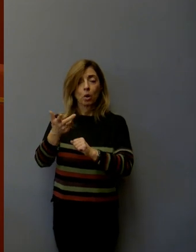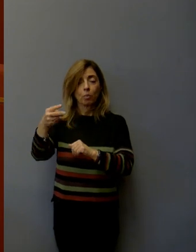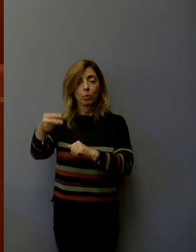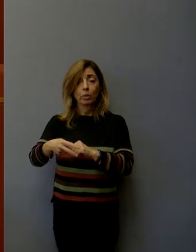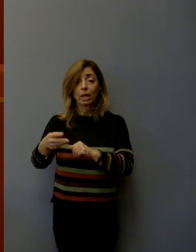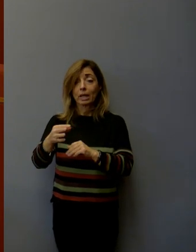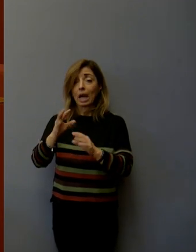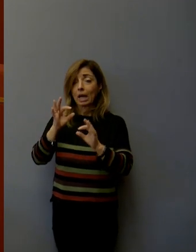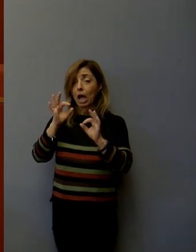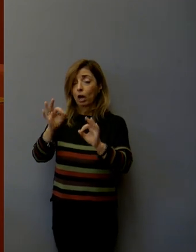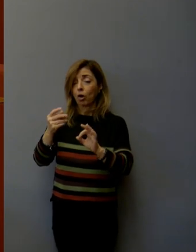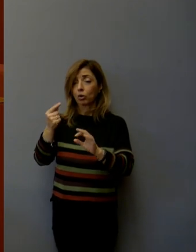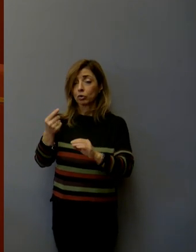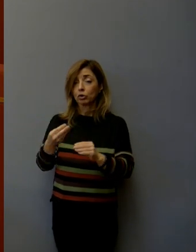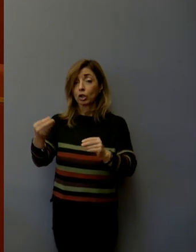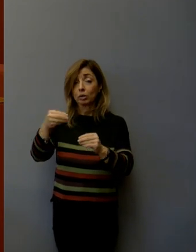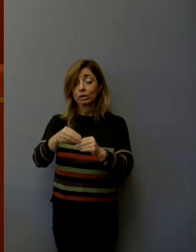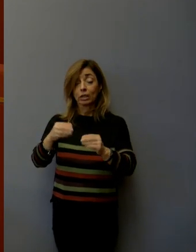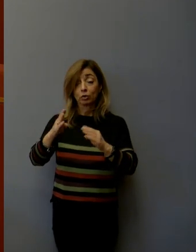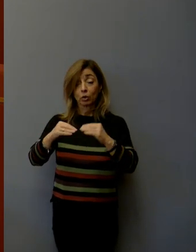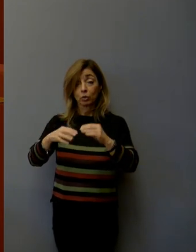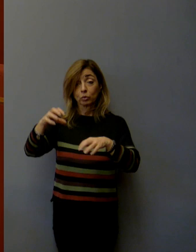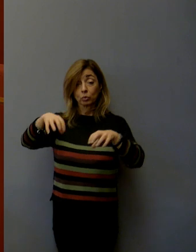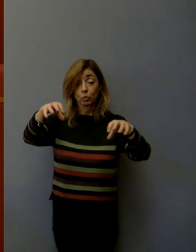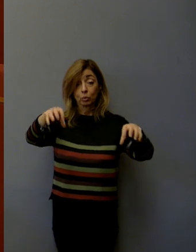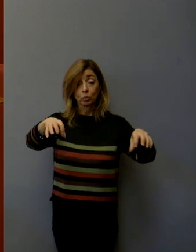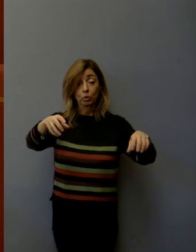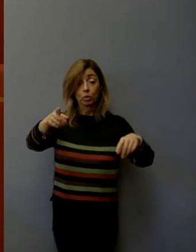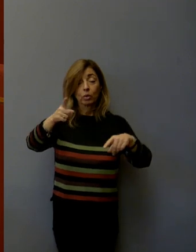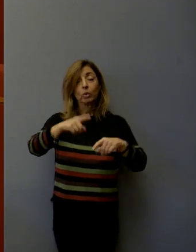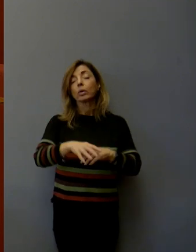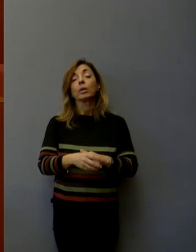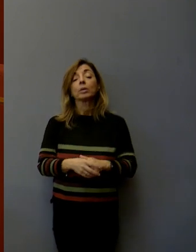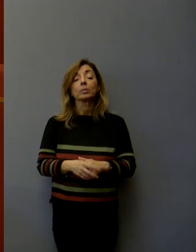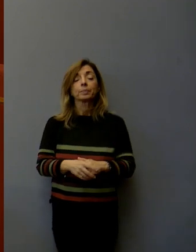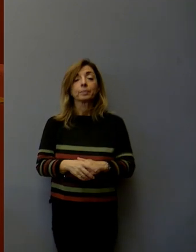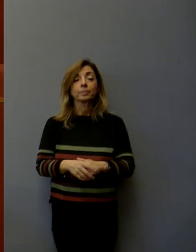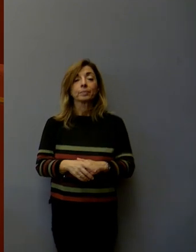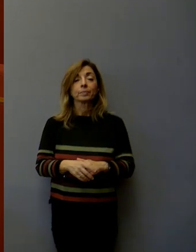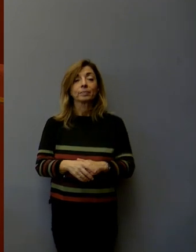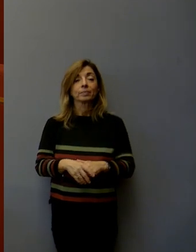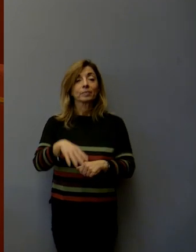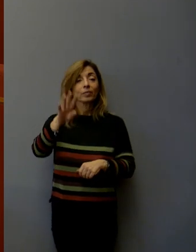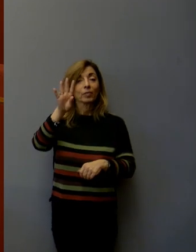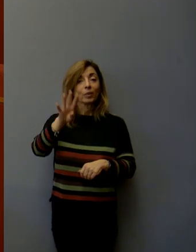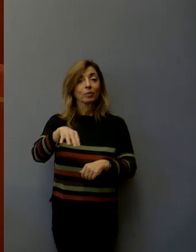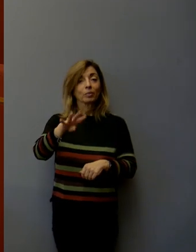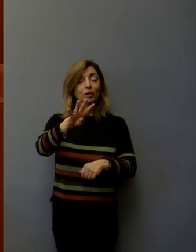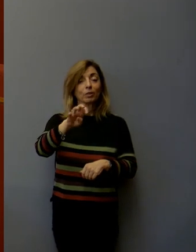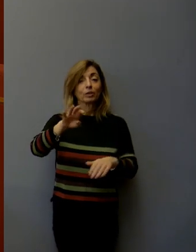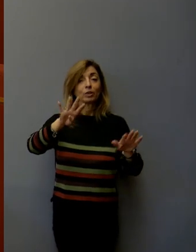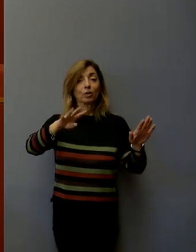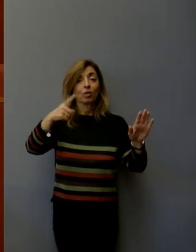manutenzione delle strutture la possibilità di utilizzare le fiancate delle strutture con plance pubblicitarie 4.491